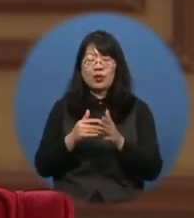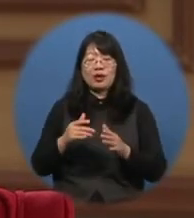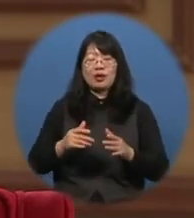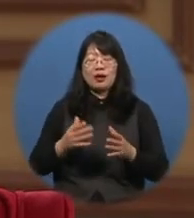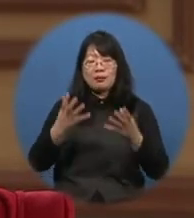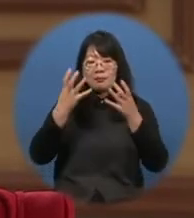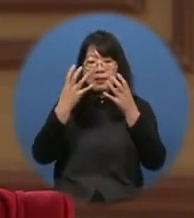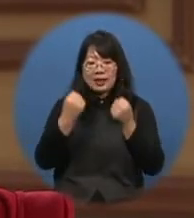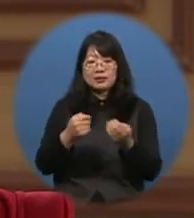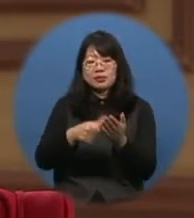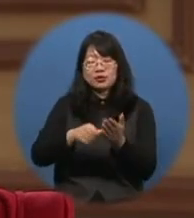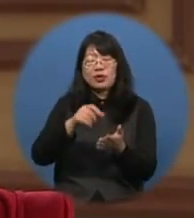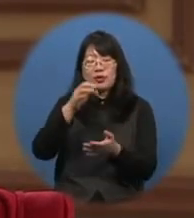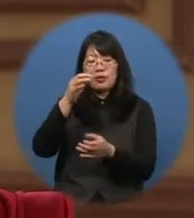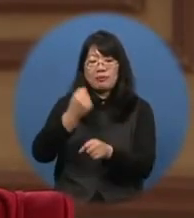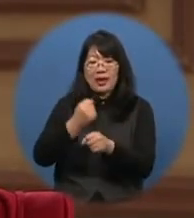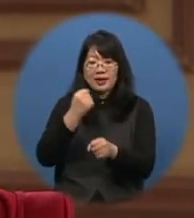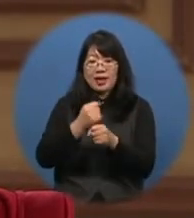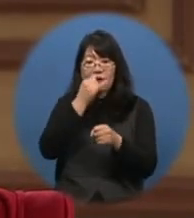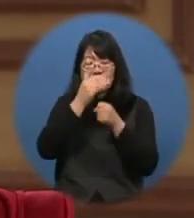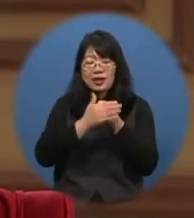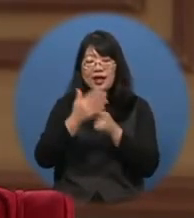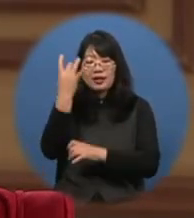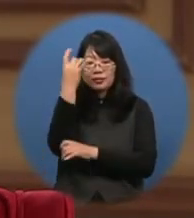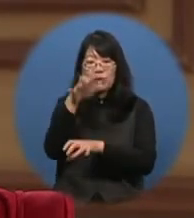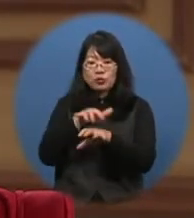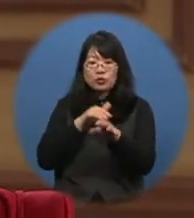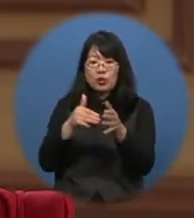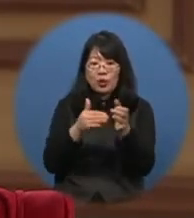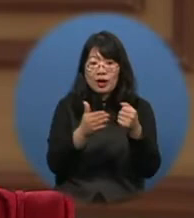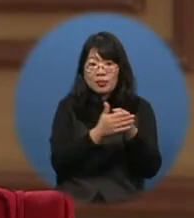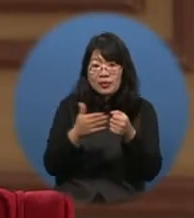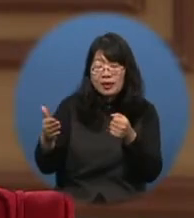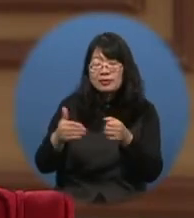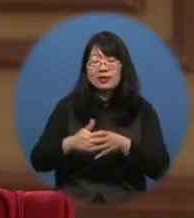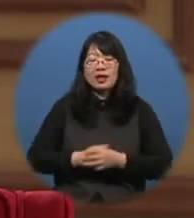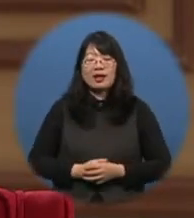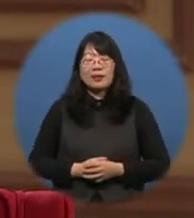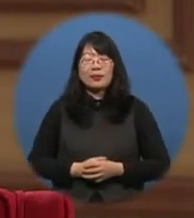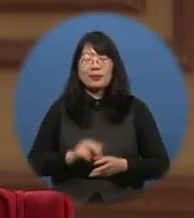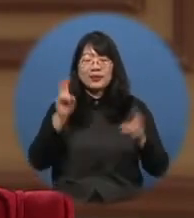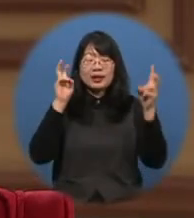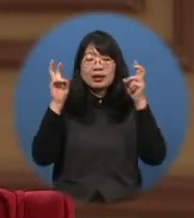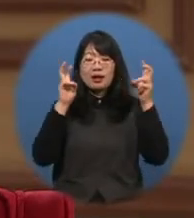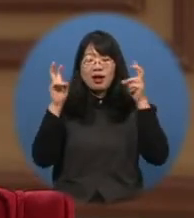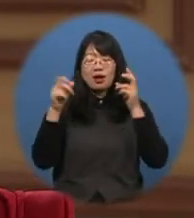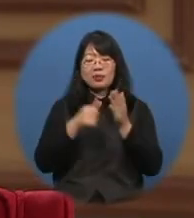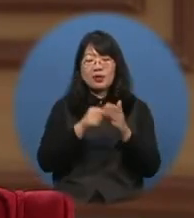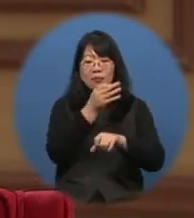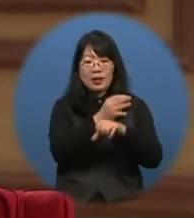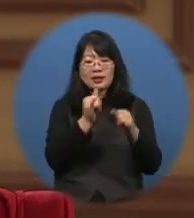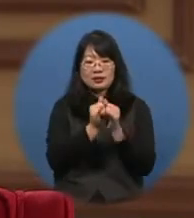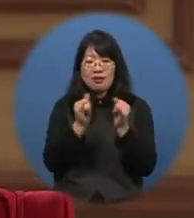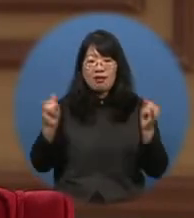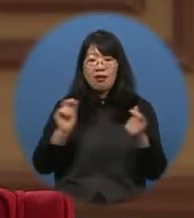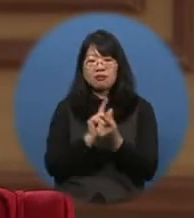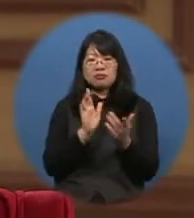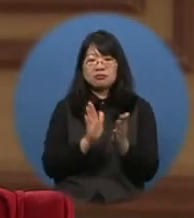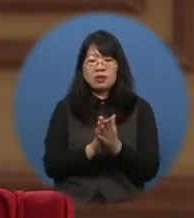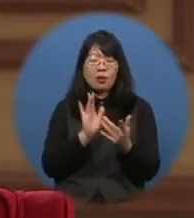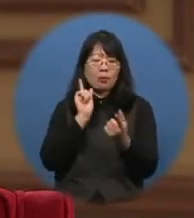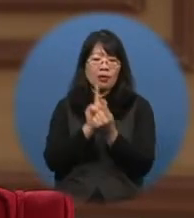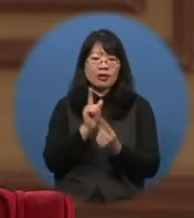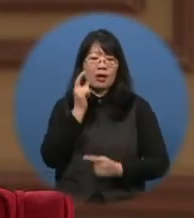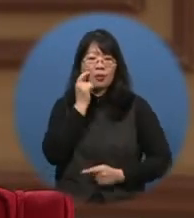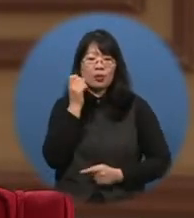대량 생산이라는 건 뭐 기본 그 구조가 됐으니까요. 예. 그 기업이 소비자를 직접 만날